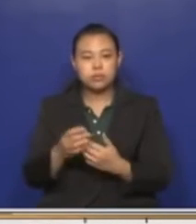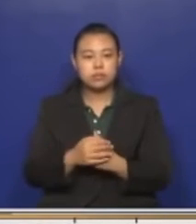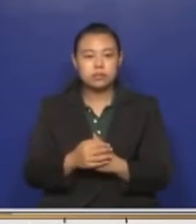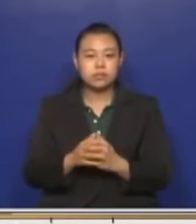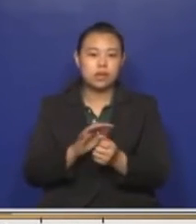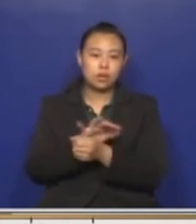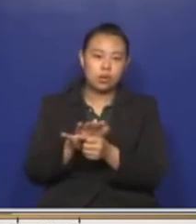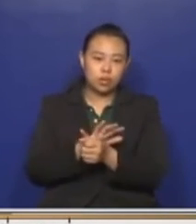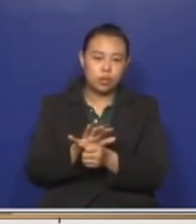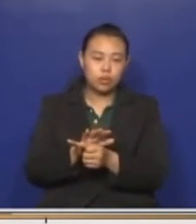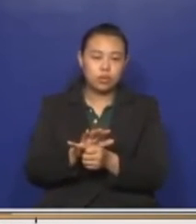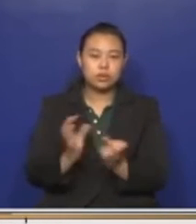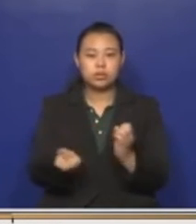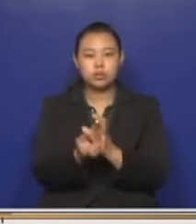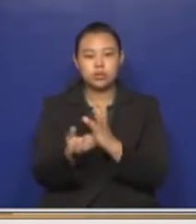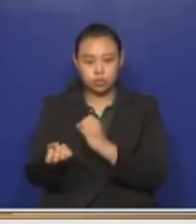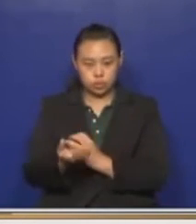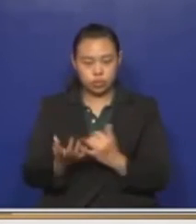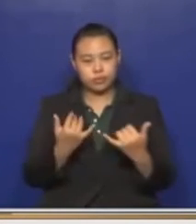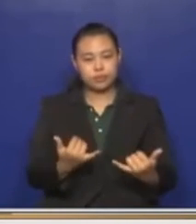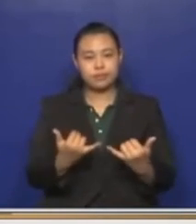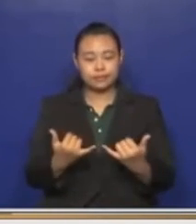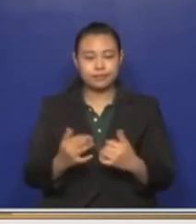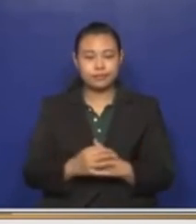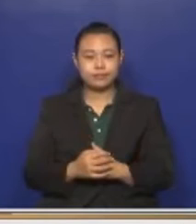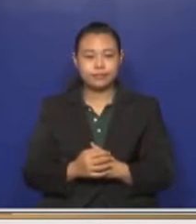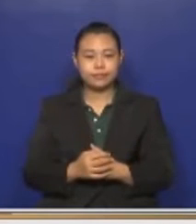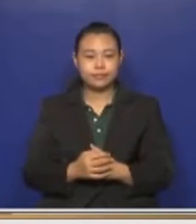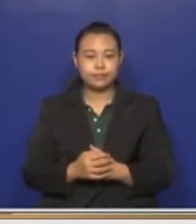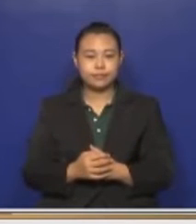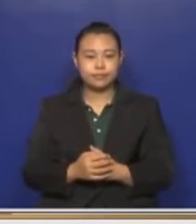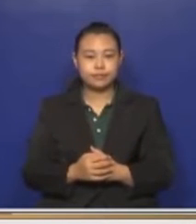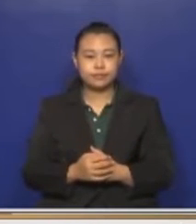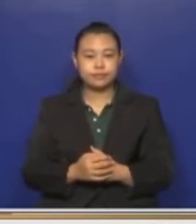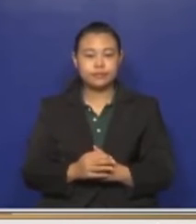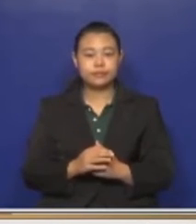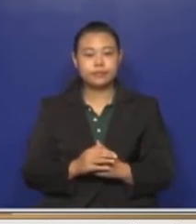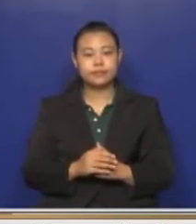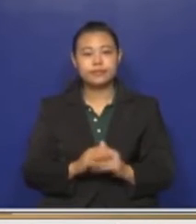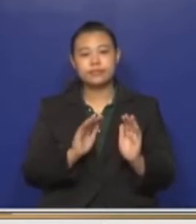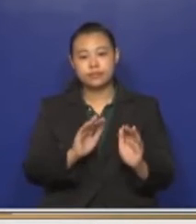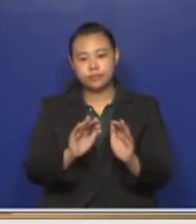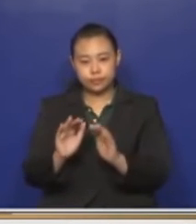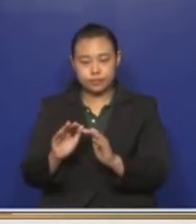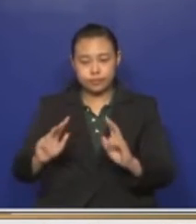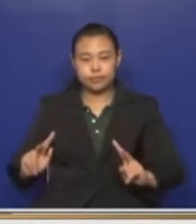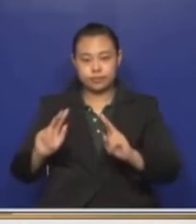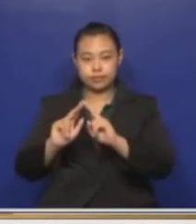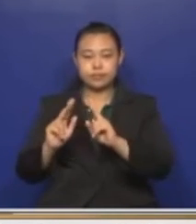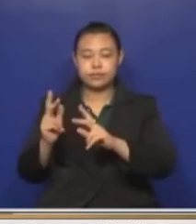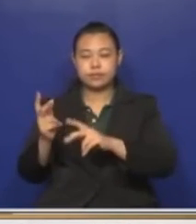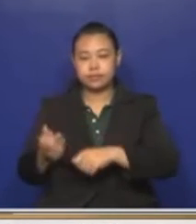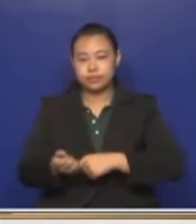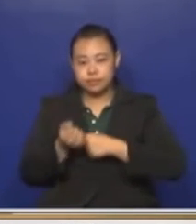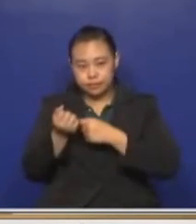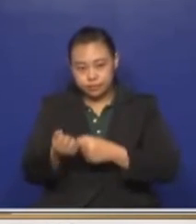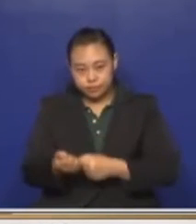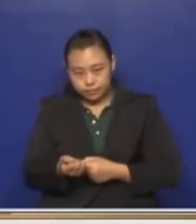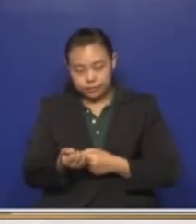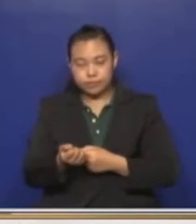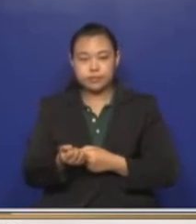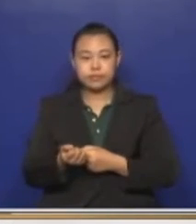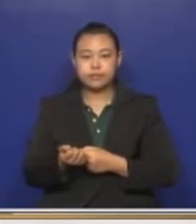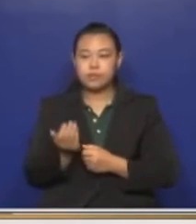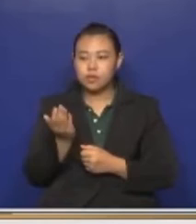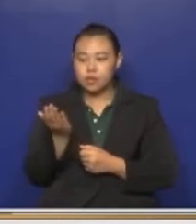คโควิดไวรัสโควิดคราวนี้นะคะจึงขอฝากท่านประธานไปยังกระทรวงเกษตรและสหกรณ์ว่าข